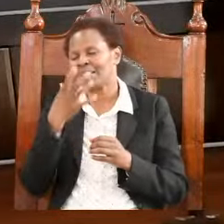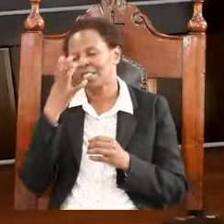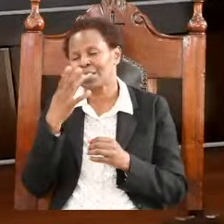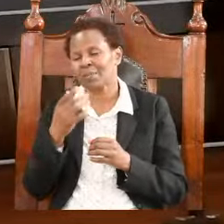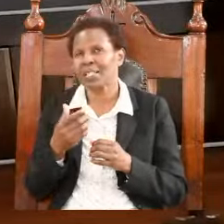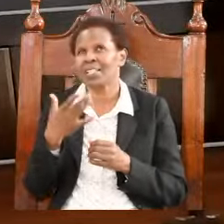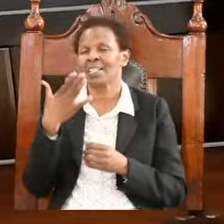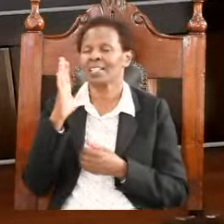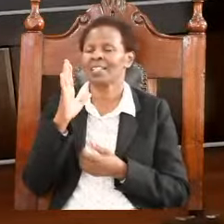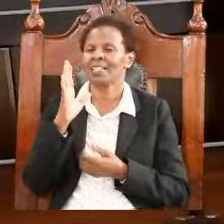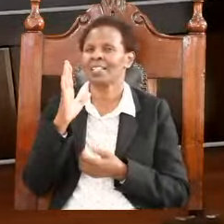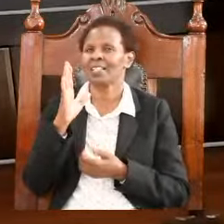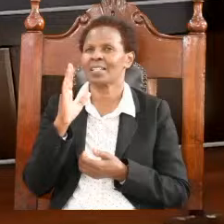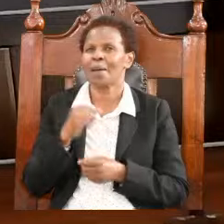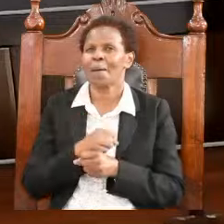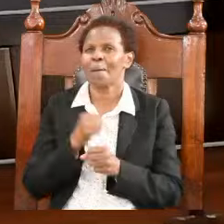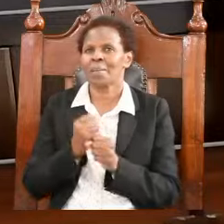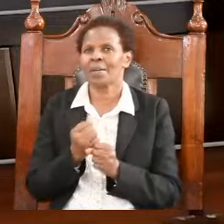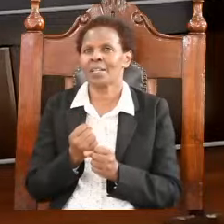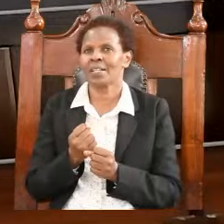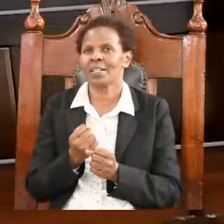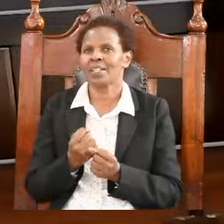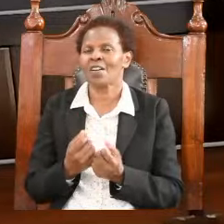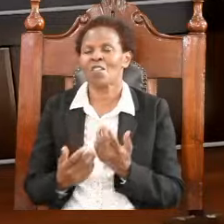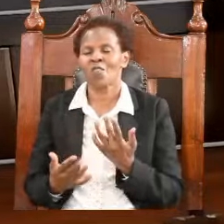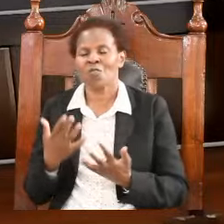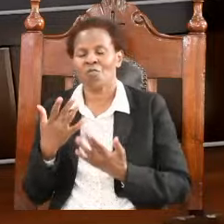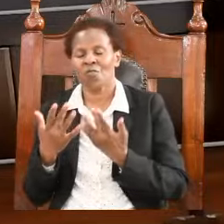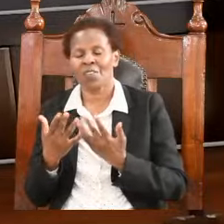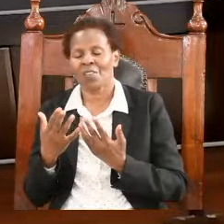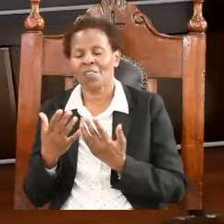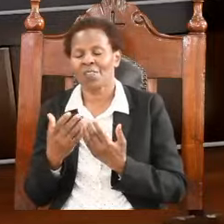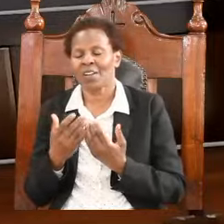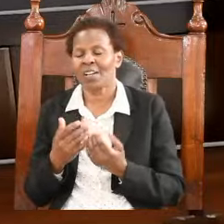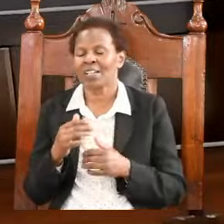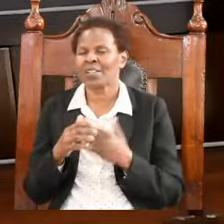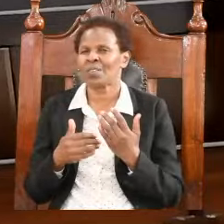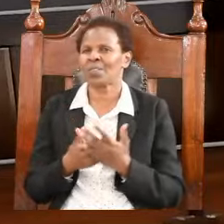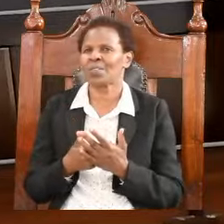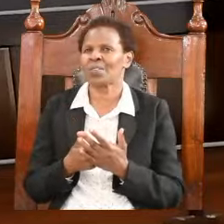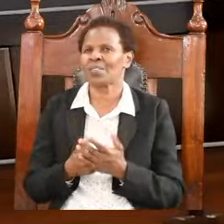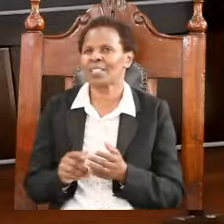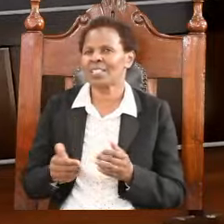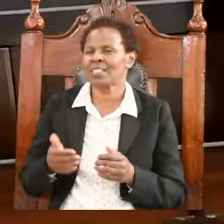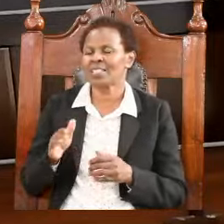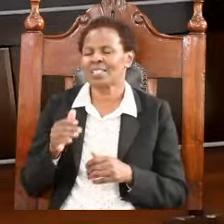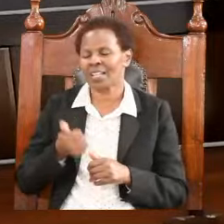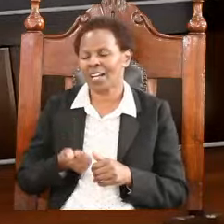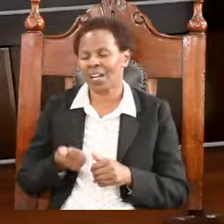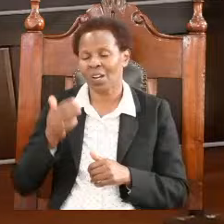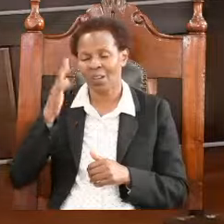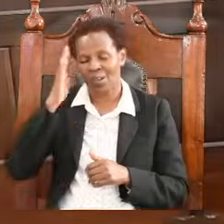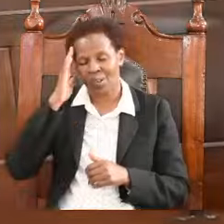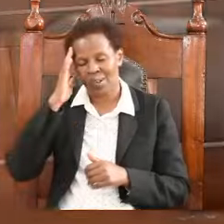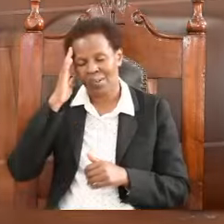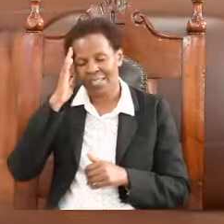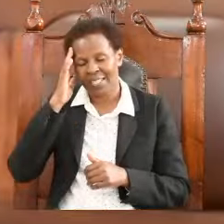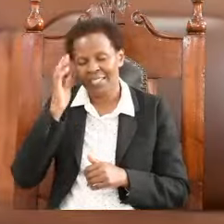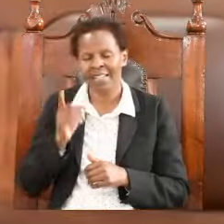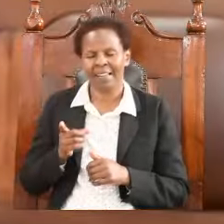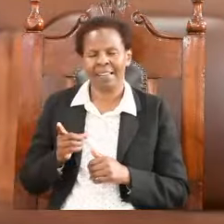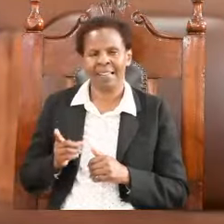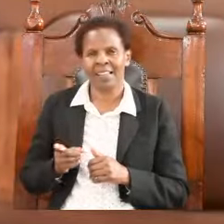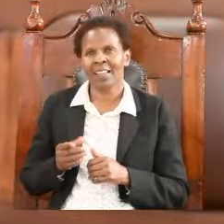Ngai agituma kugia na mwaki ona ngucitiririo maaĩ ri riu mwiritu uyu ageria gwiciria akiuga Ngai